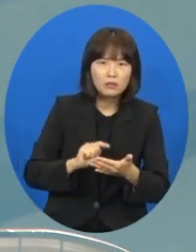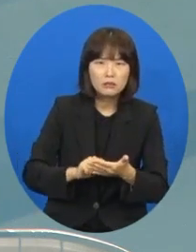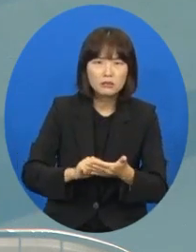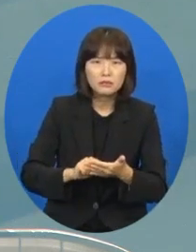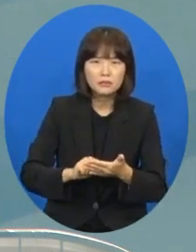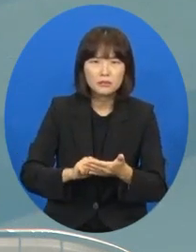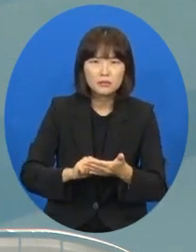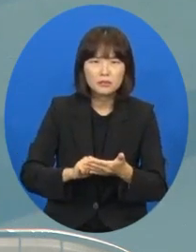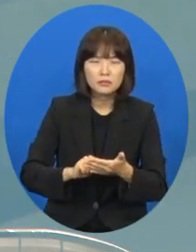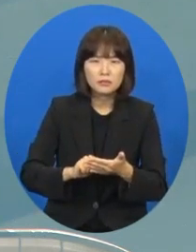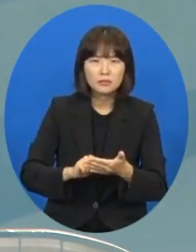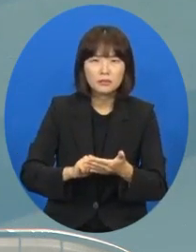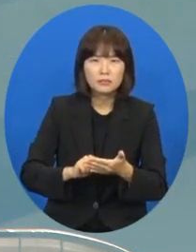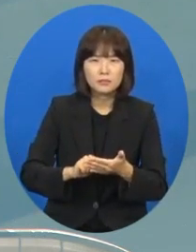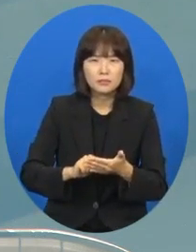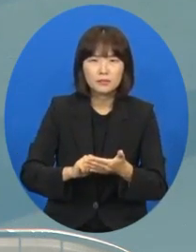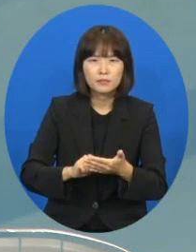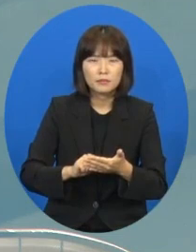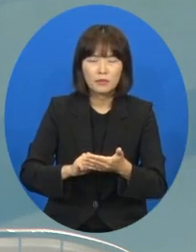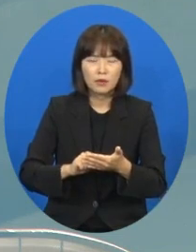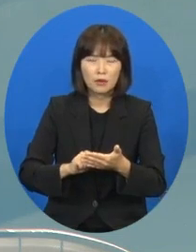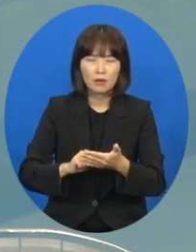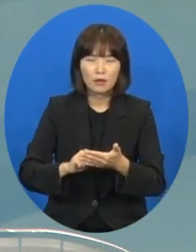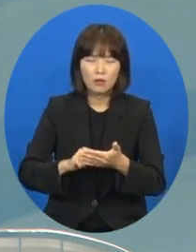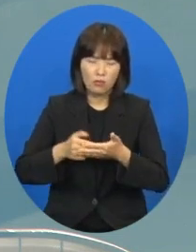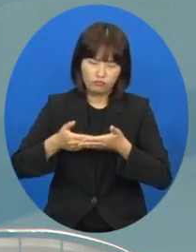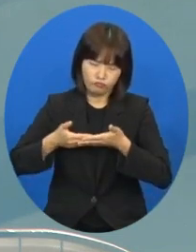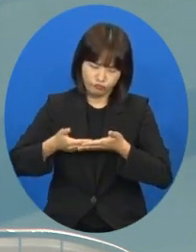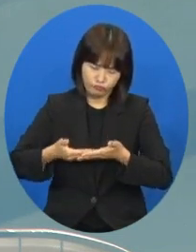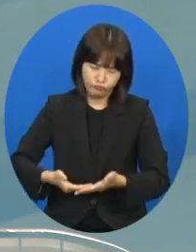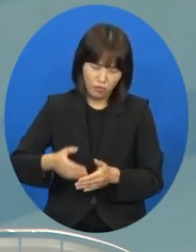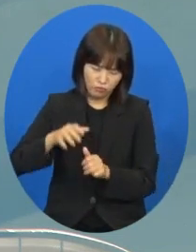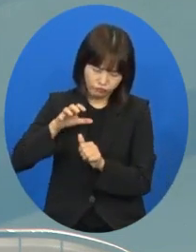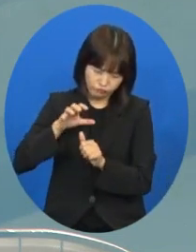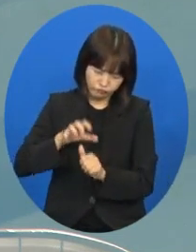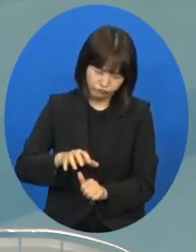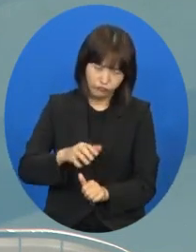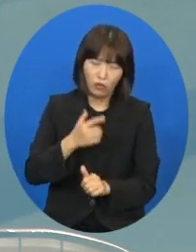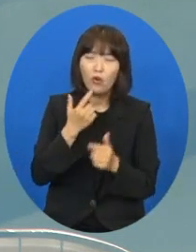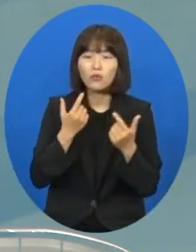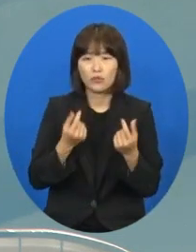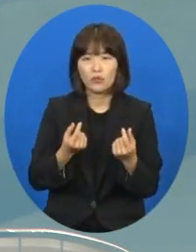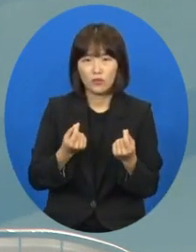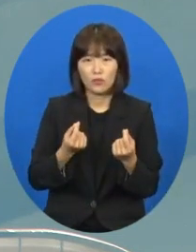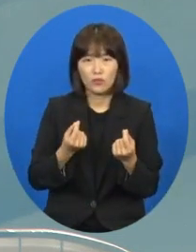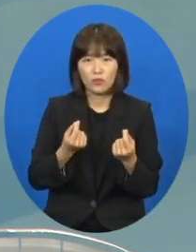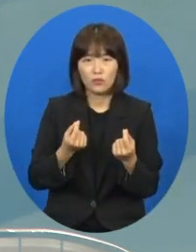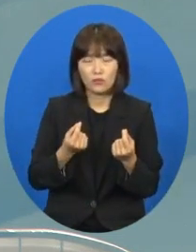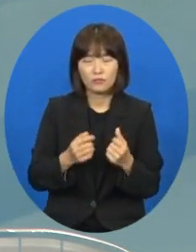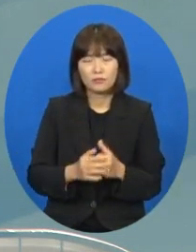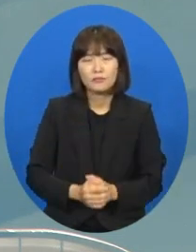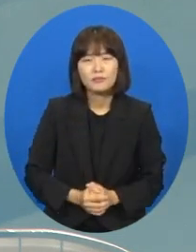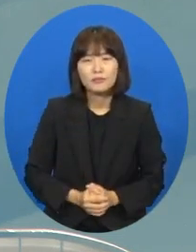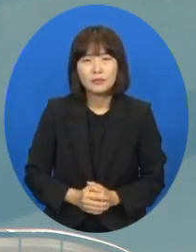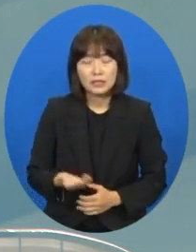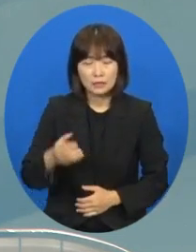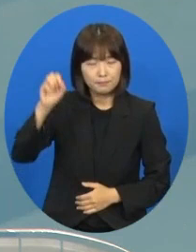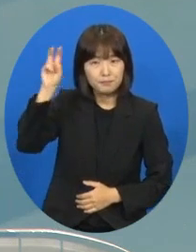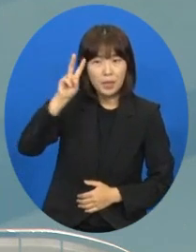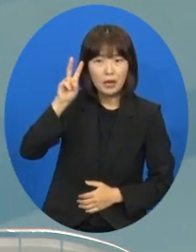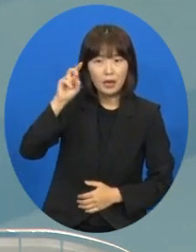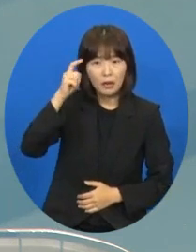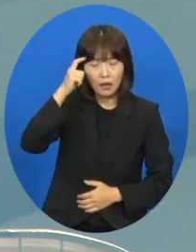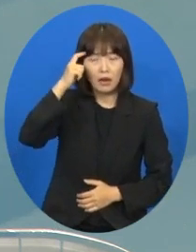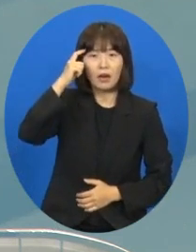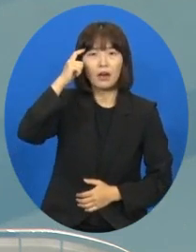무슨 엄청난 어떤 무게에 눌리는 것처럼. 그런데 갑자기 그런 생각이 드는 거예요.